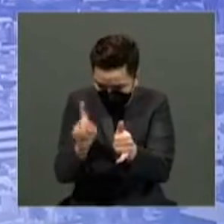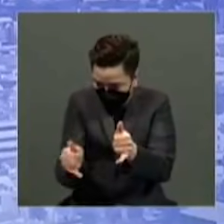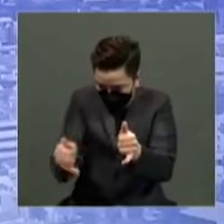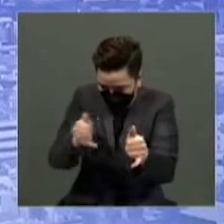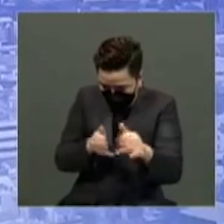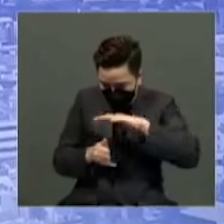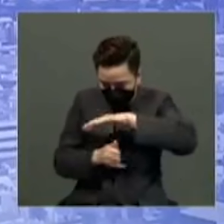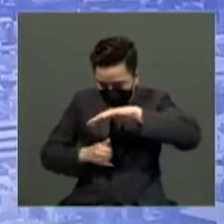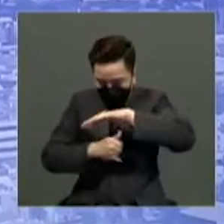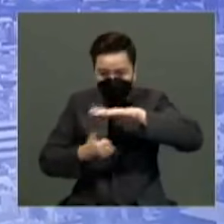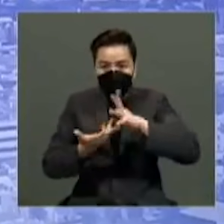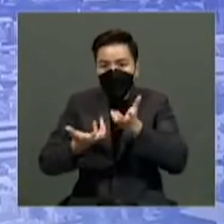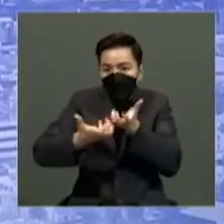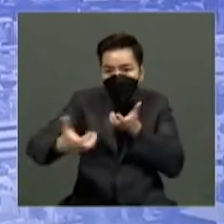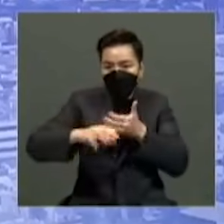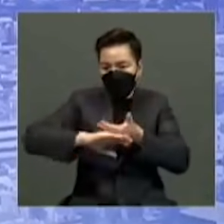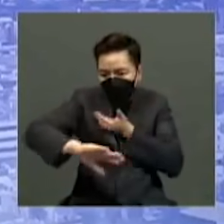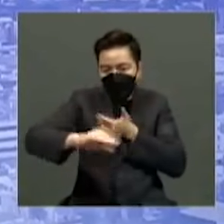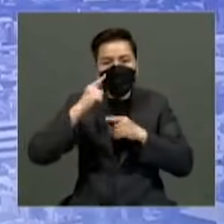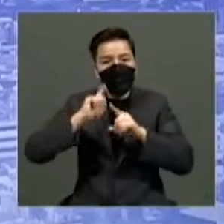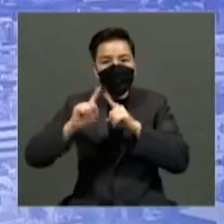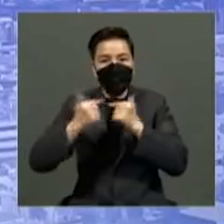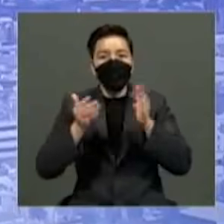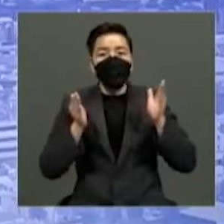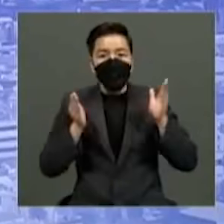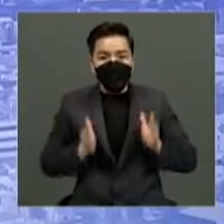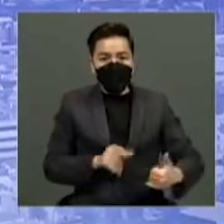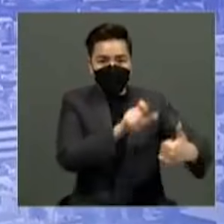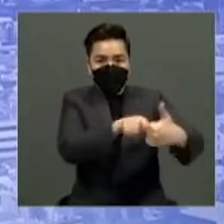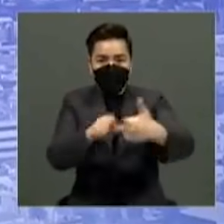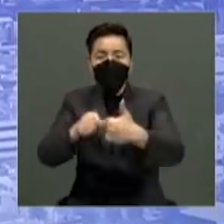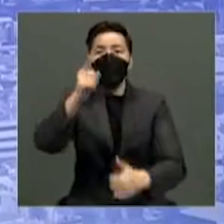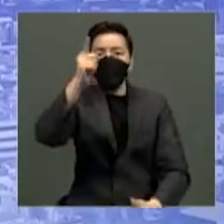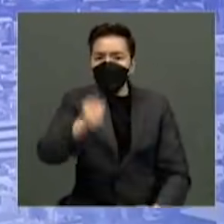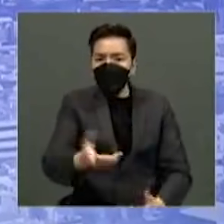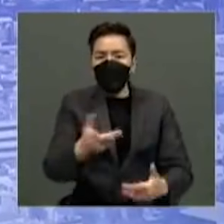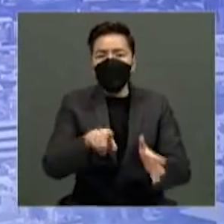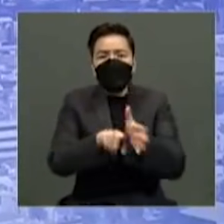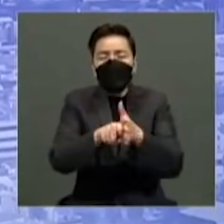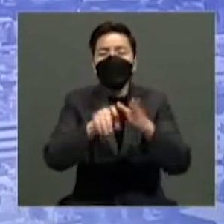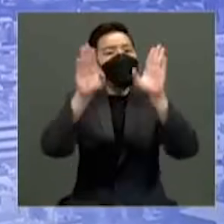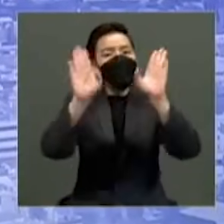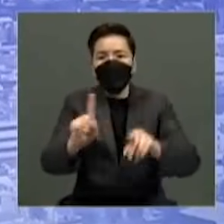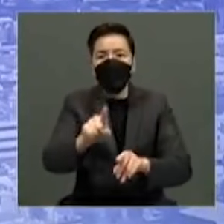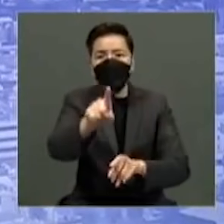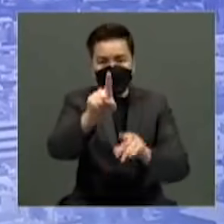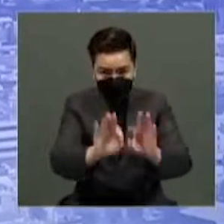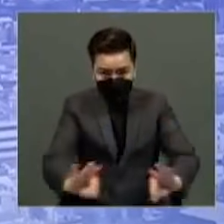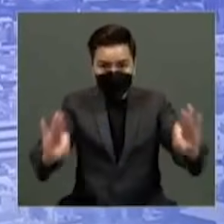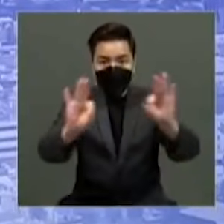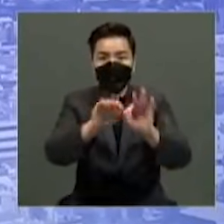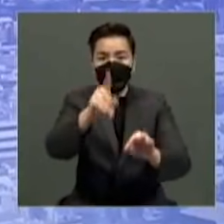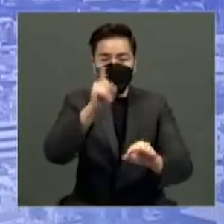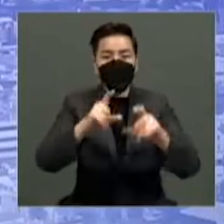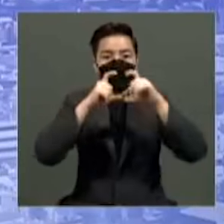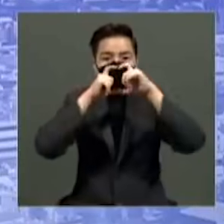ตรวจหาเชื้อมีการแยกผู้ป่วยแล้วก็มาตรการส่วนบุคคลนะครับไม่ว่าจะเป็นเชื้อสายพันธุ์ไหนยังเป็นมาตรการสำคัญไม่ว่าจะ